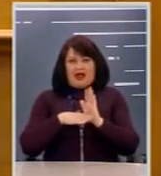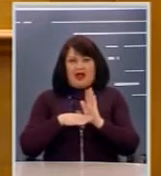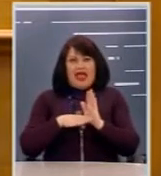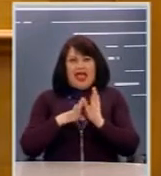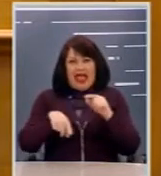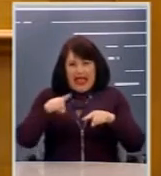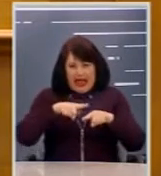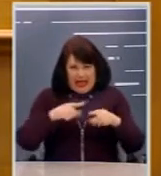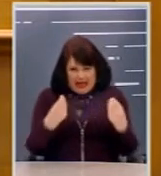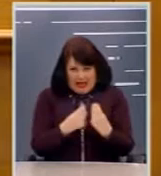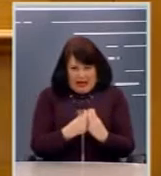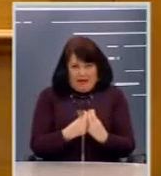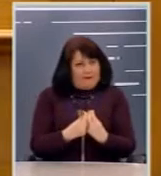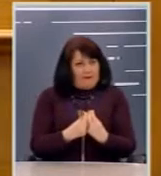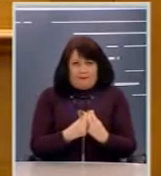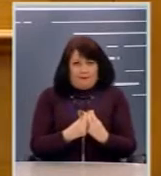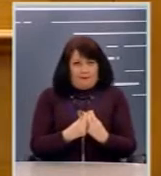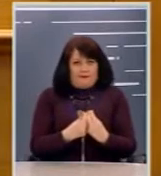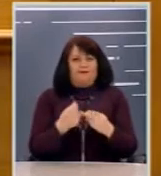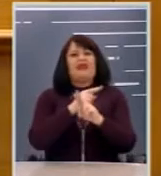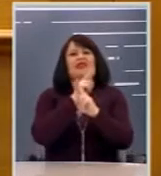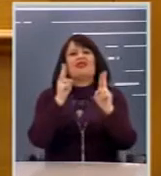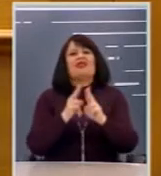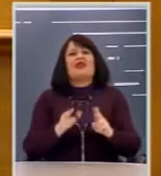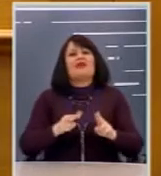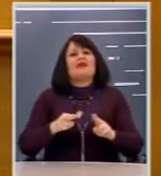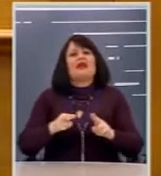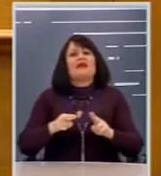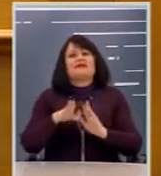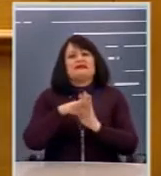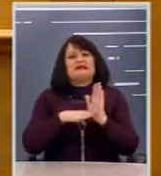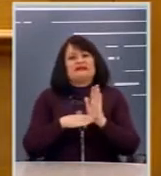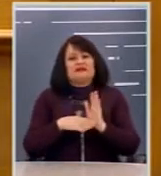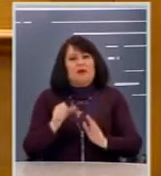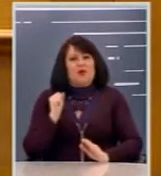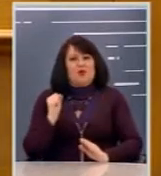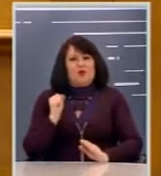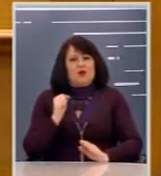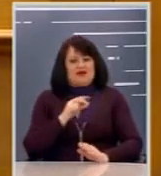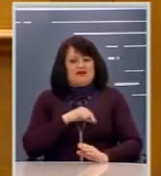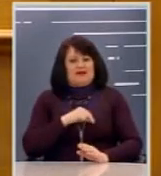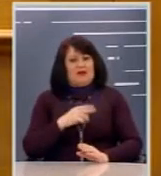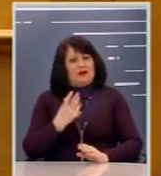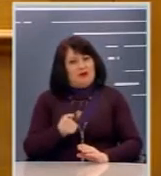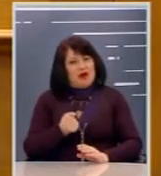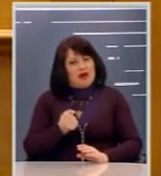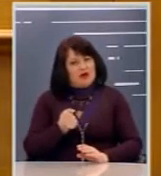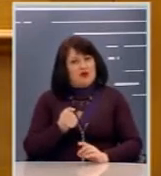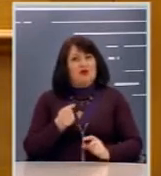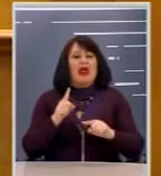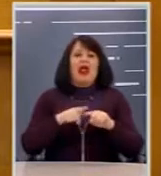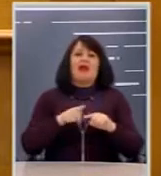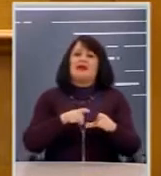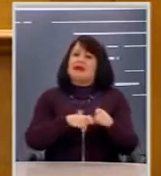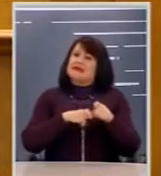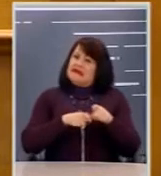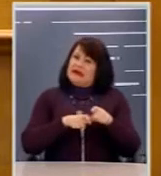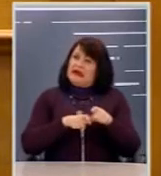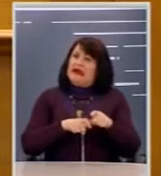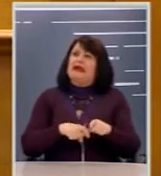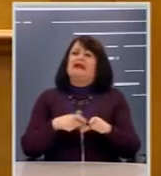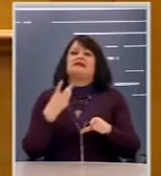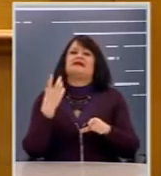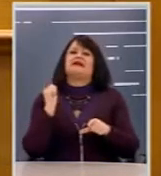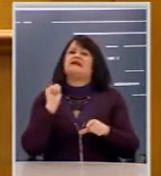ελληνικό. Ένα σύστημα διεθνές, είναι ισχυρά συμφέροντα και ελληνικών εταιριών και